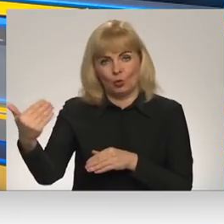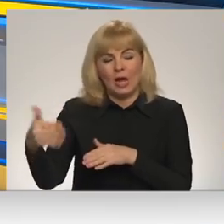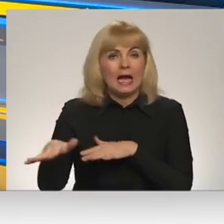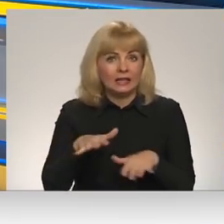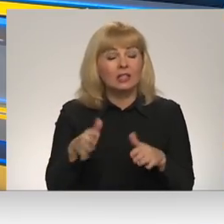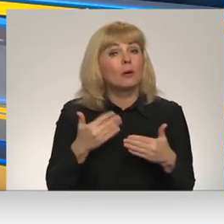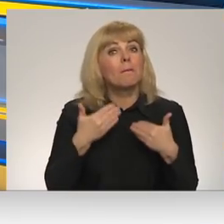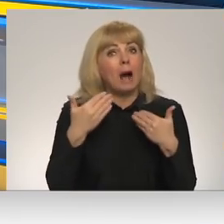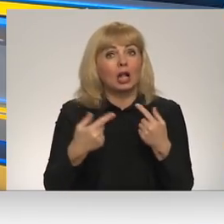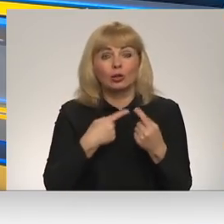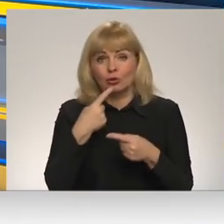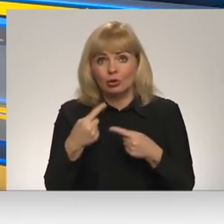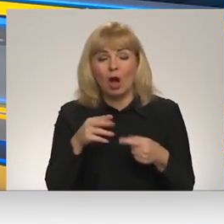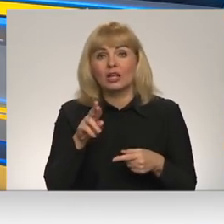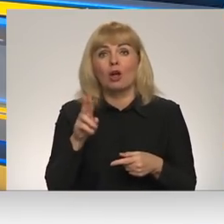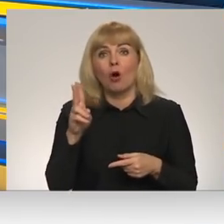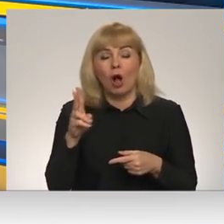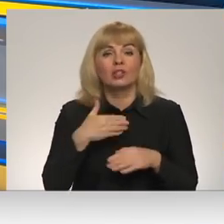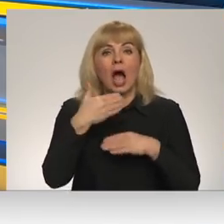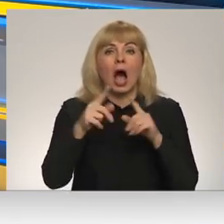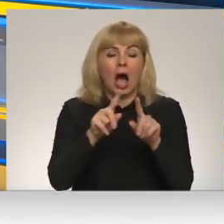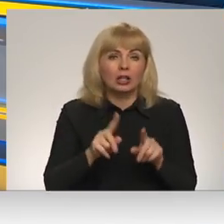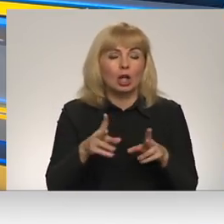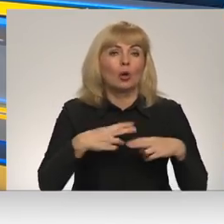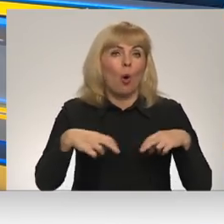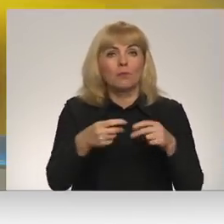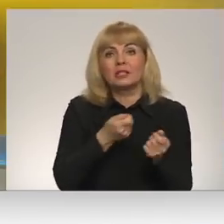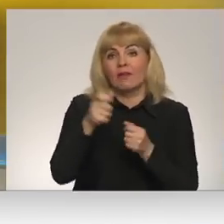Paldies jums par sarunu, Rihards Kols, Saeimas ārlietu komisijas vadītājs. Paldies, ka veltījāt laiku.